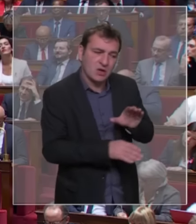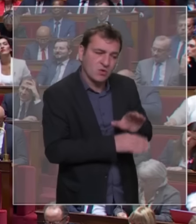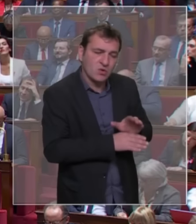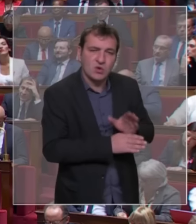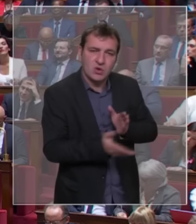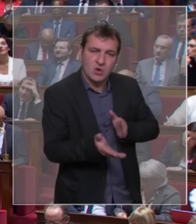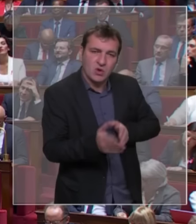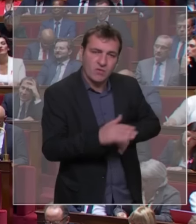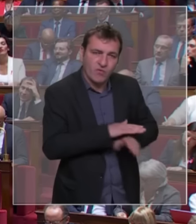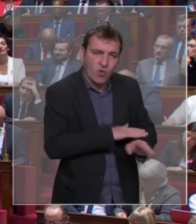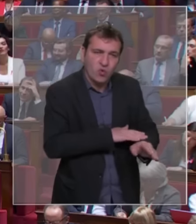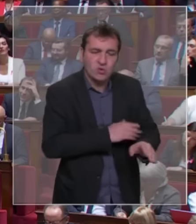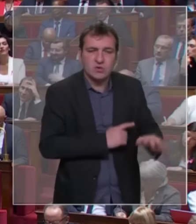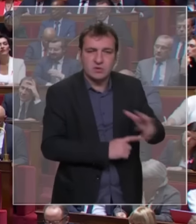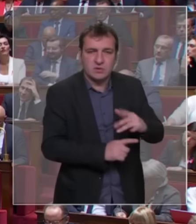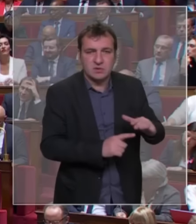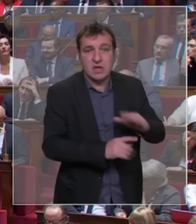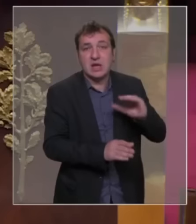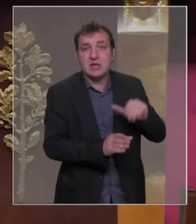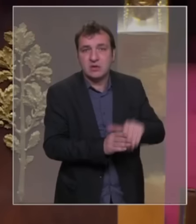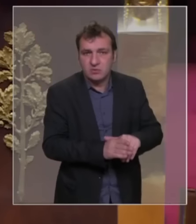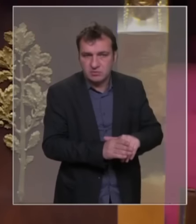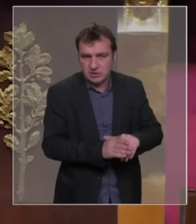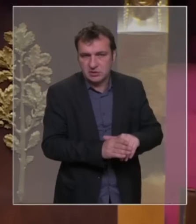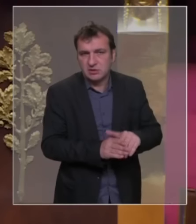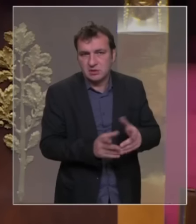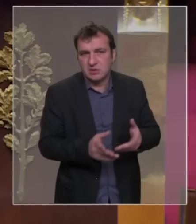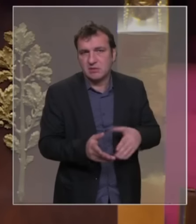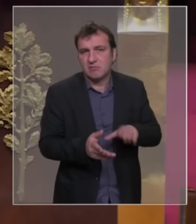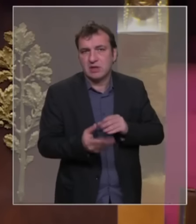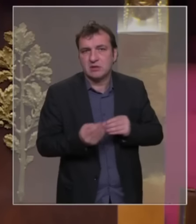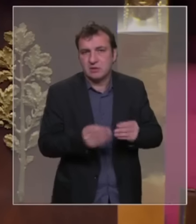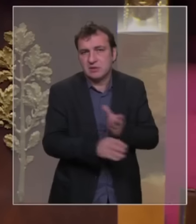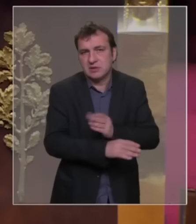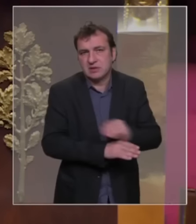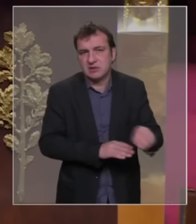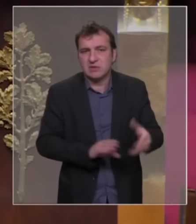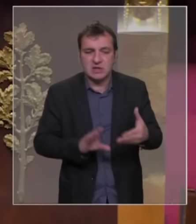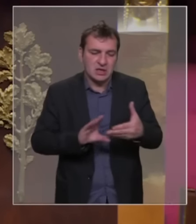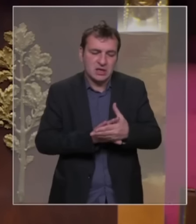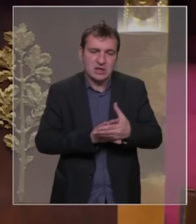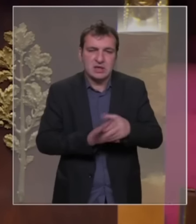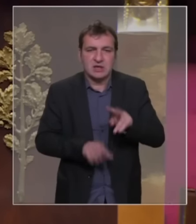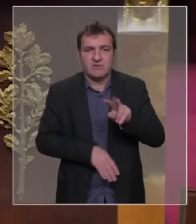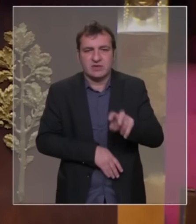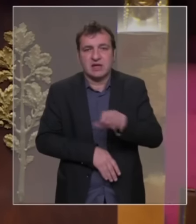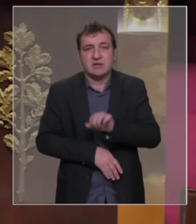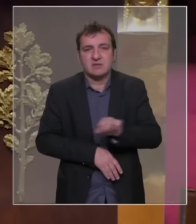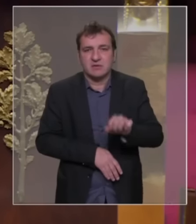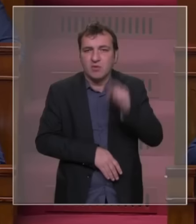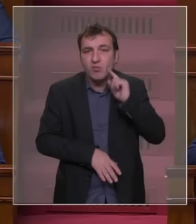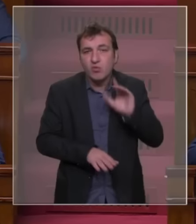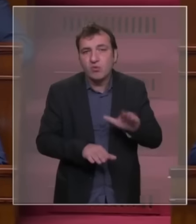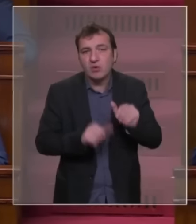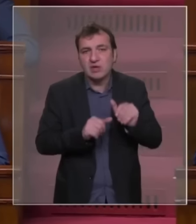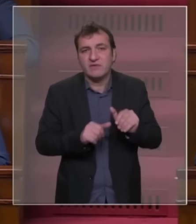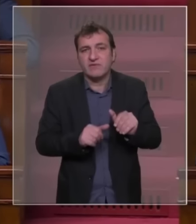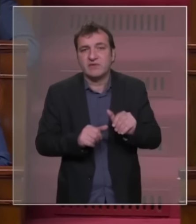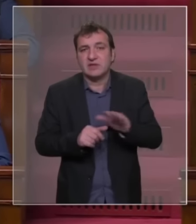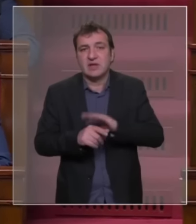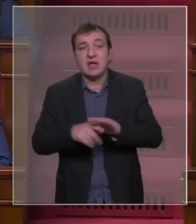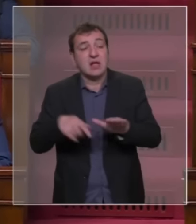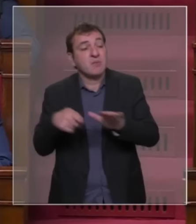sociale, y compris en sécurisant les cartes vitales pour éviter le versement indu d'allocations.